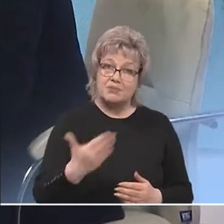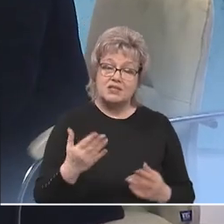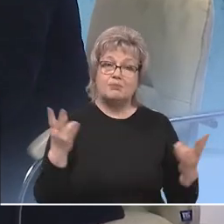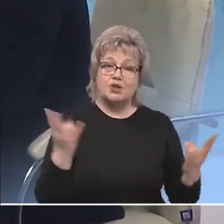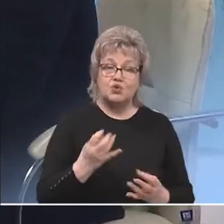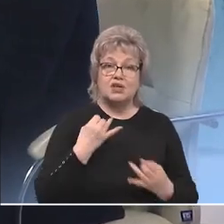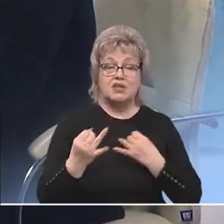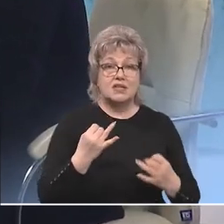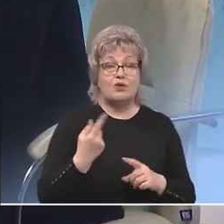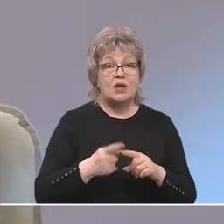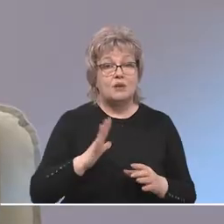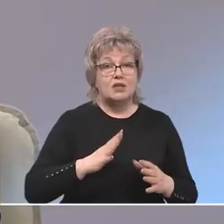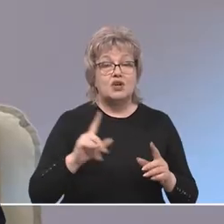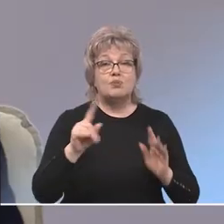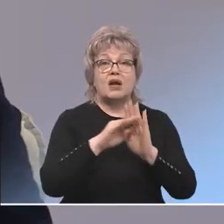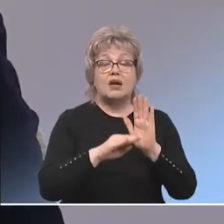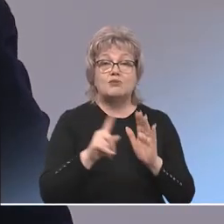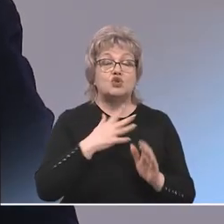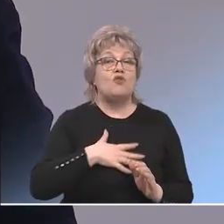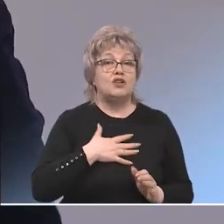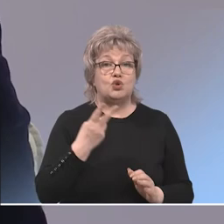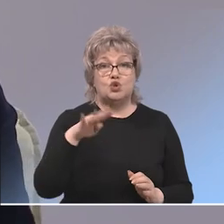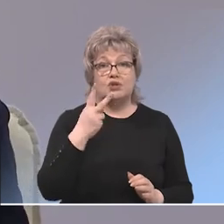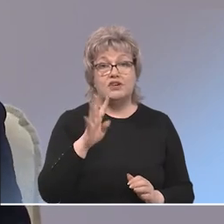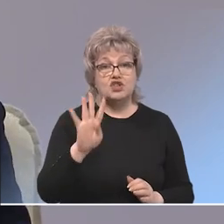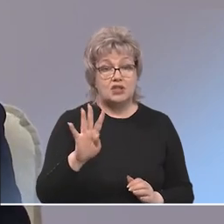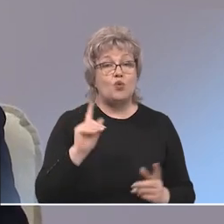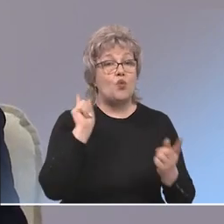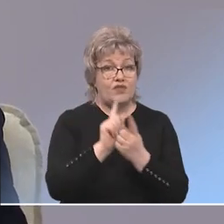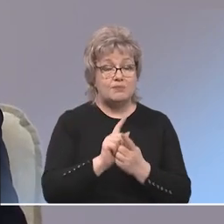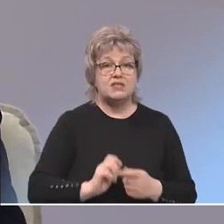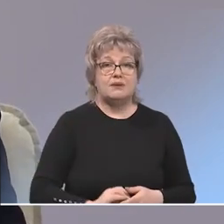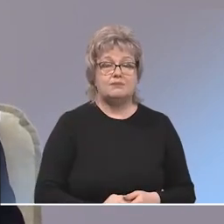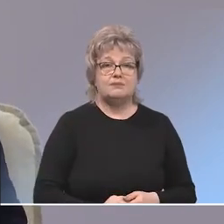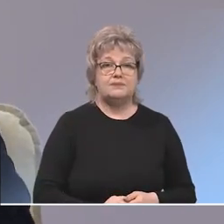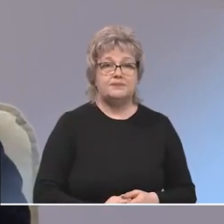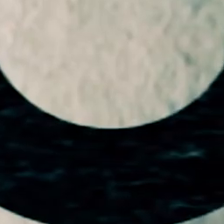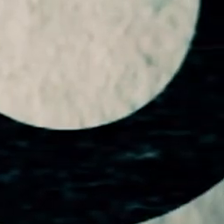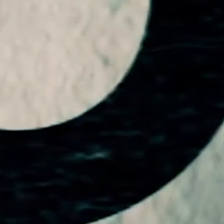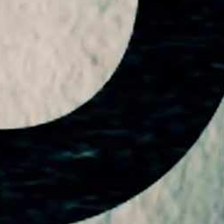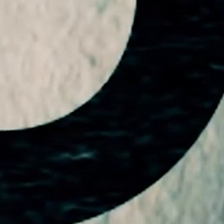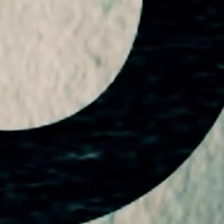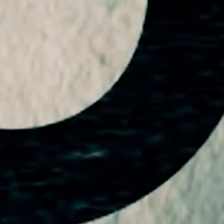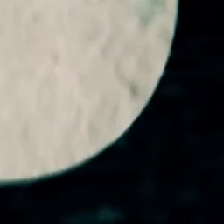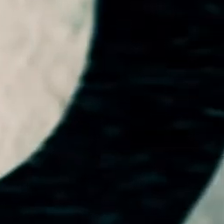разговор и полезный. Спасибо. Надеюсь, вам. Что очень многие. Это была программа «Что волнует» на телеканале «Дон-24». Меня зовут Иван Полехин. Увидимся.